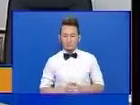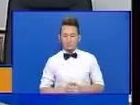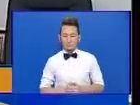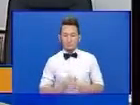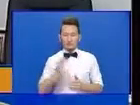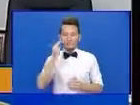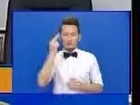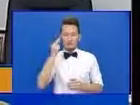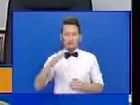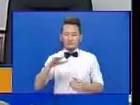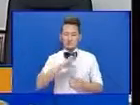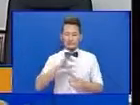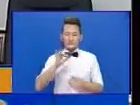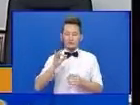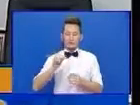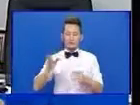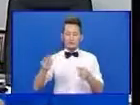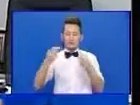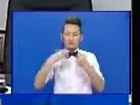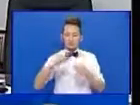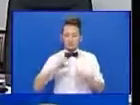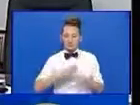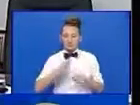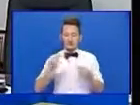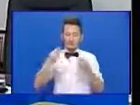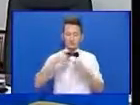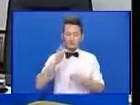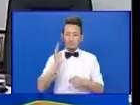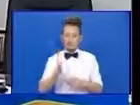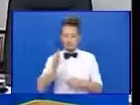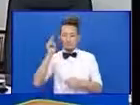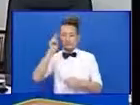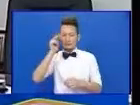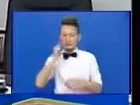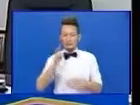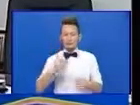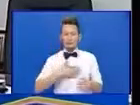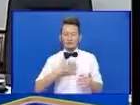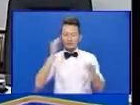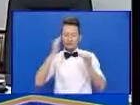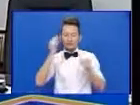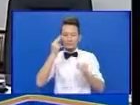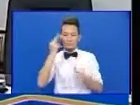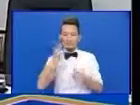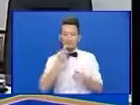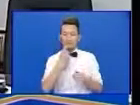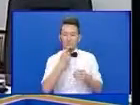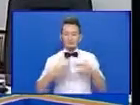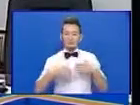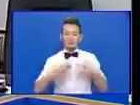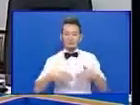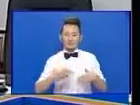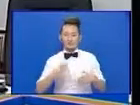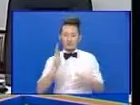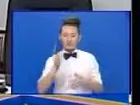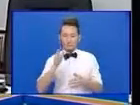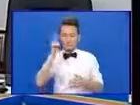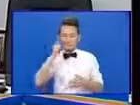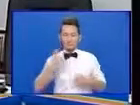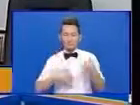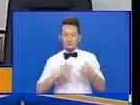Қытайдың оқытушылары келіп бізге жұмыс істейді. Біздің студенттерге қытай тілін береді. Қазір біраз осы